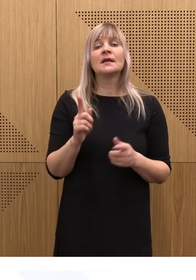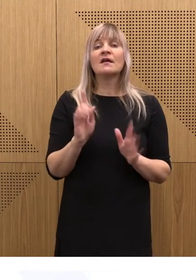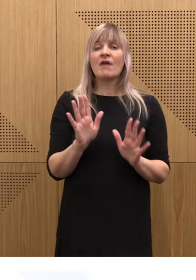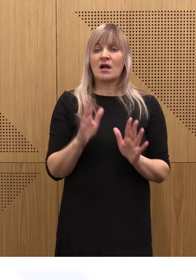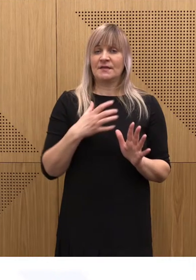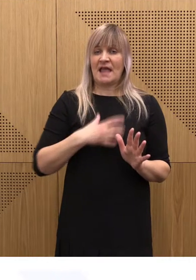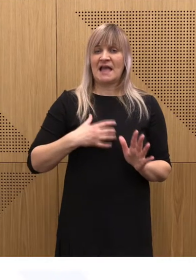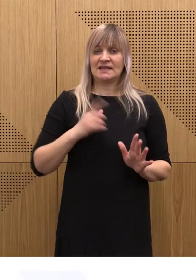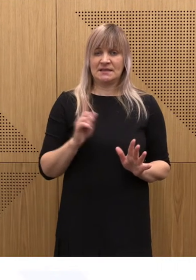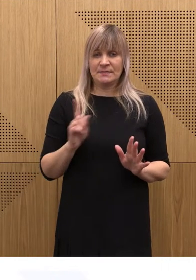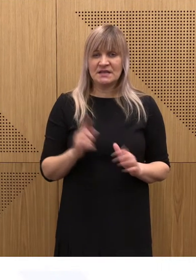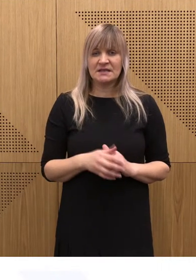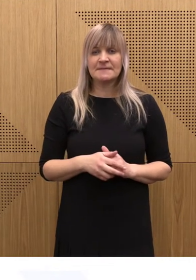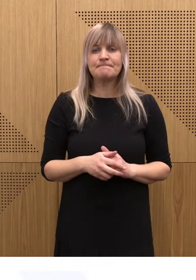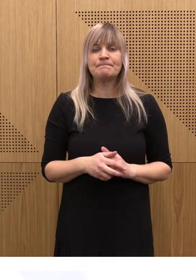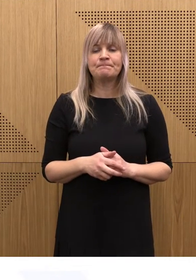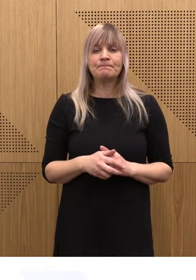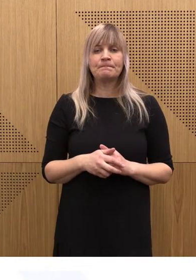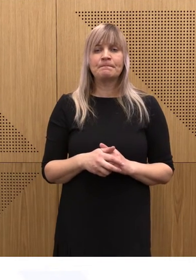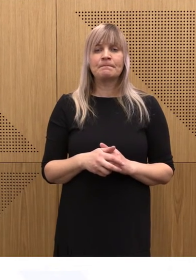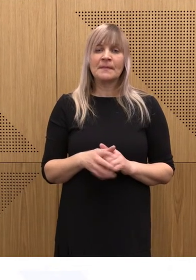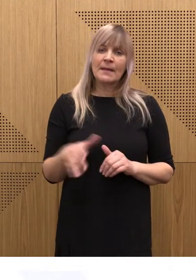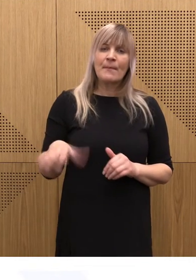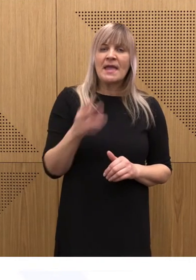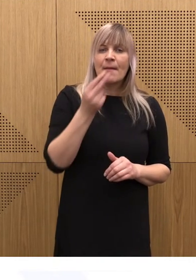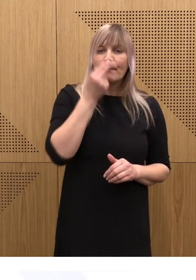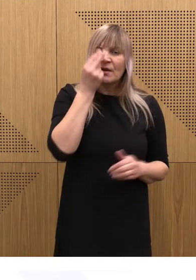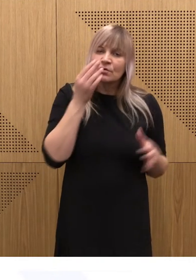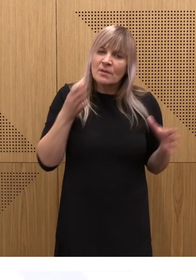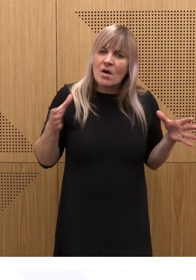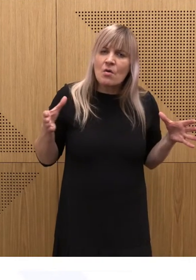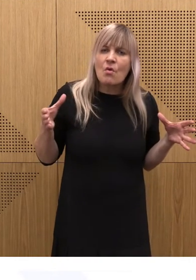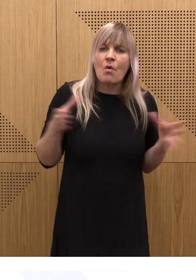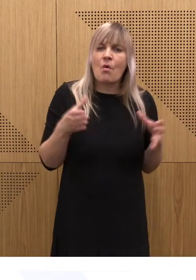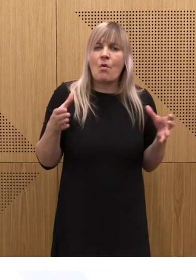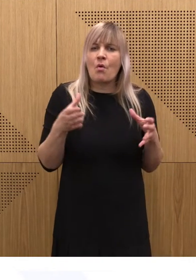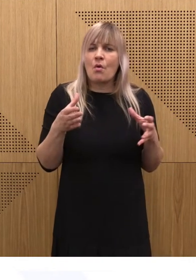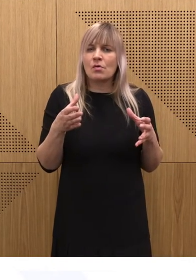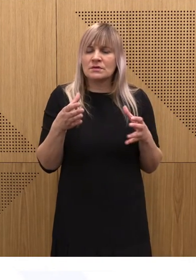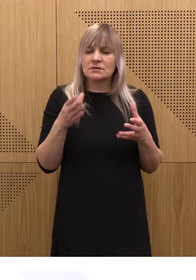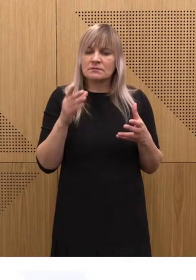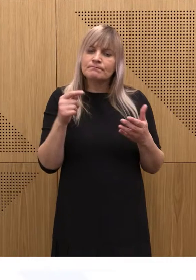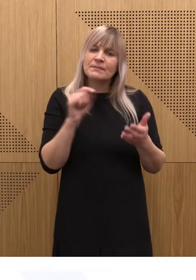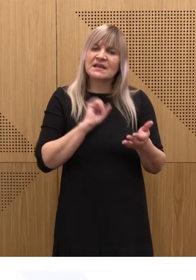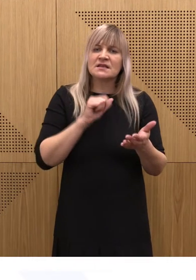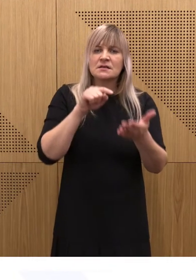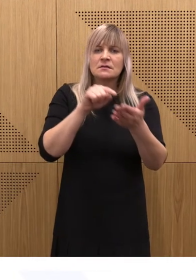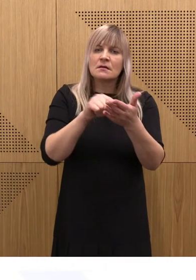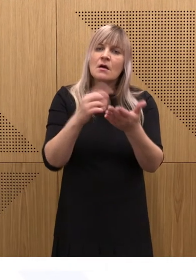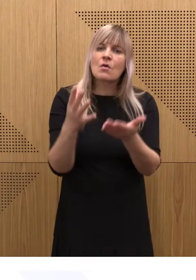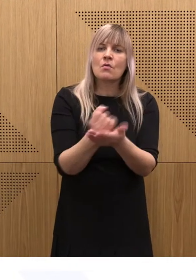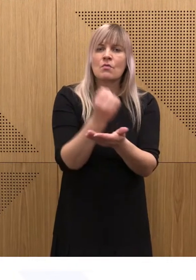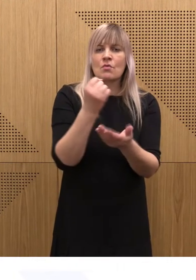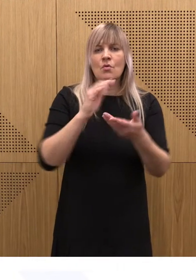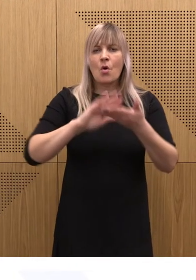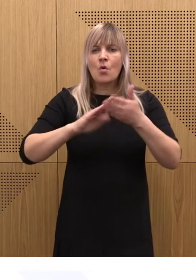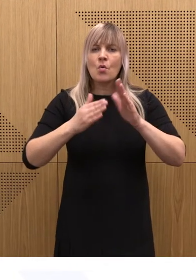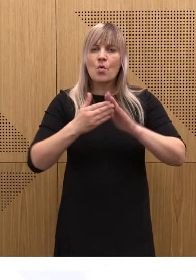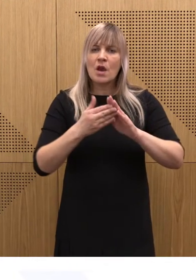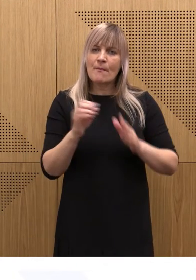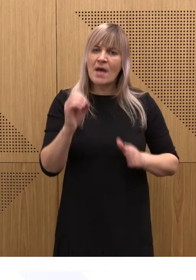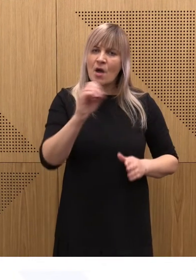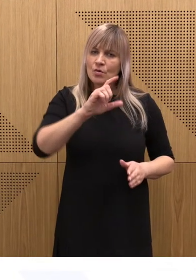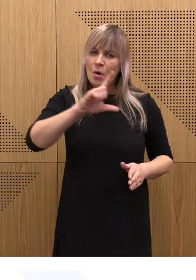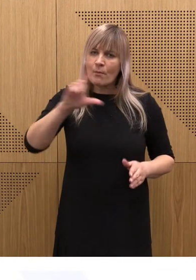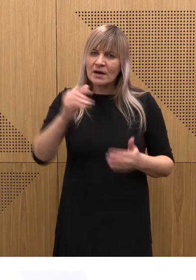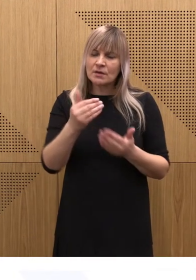ääretult tähtis, on see, et me pingutaksime ühes koos, et saada kokkuleppe just Euroopa